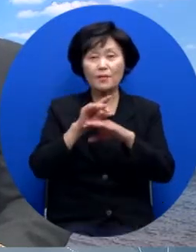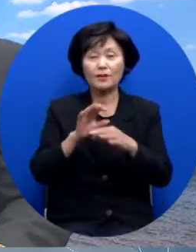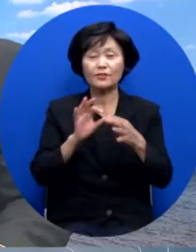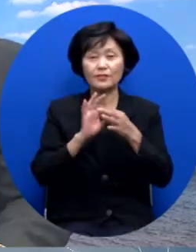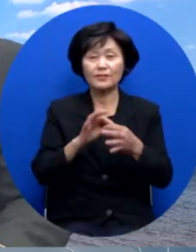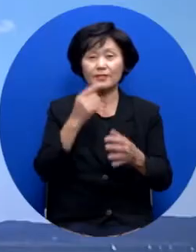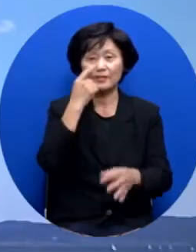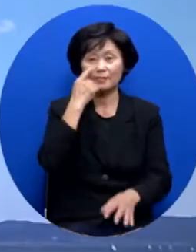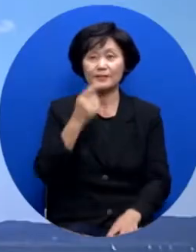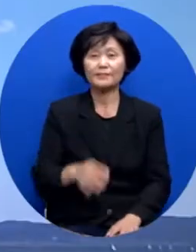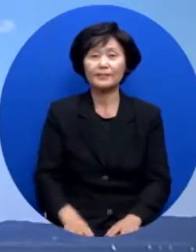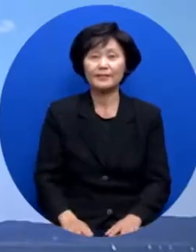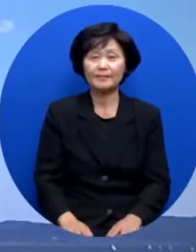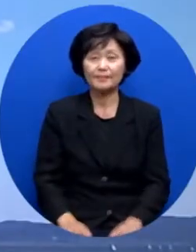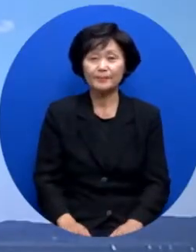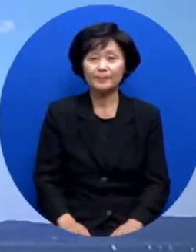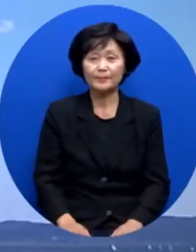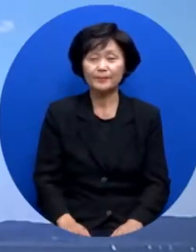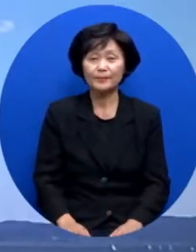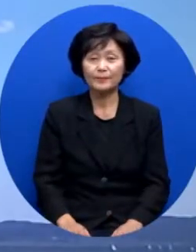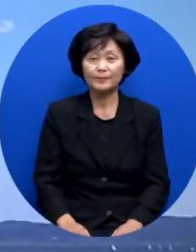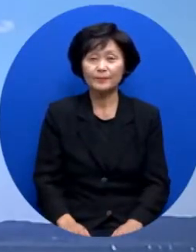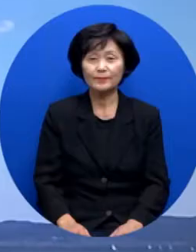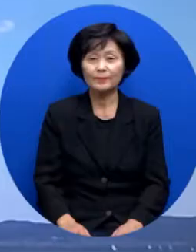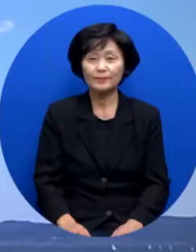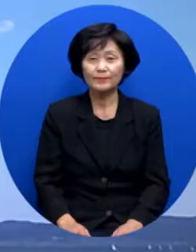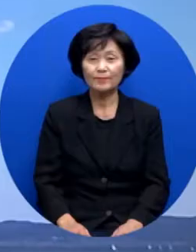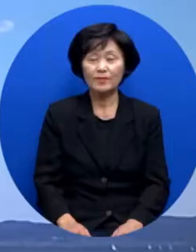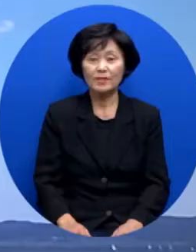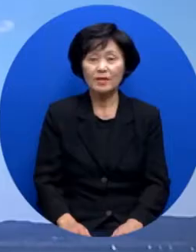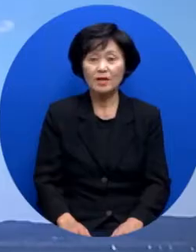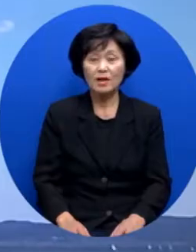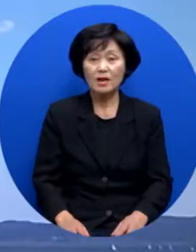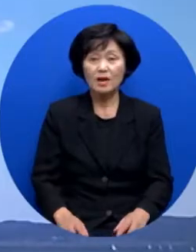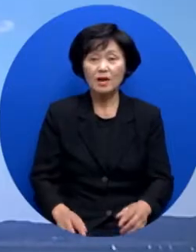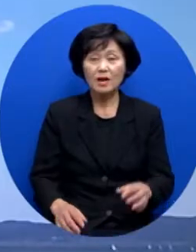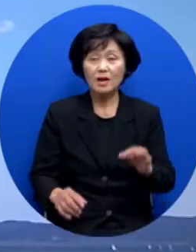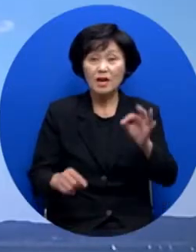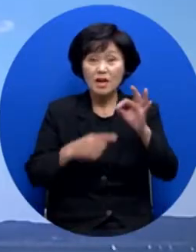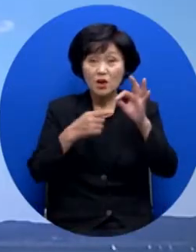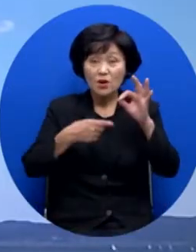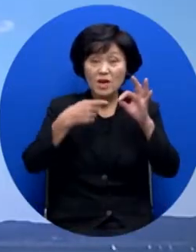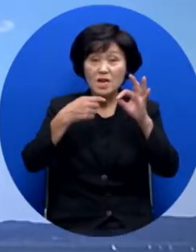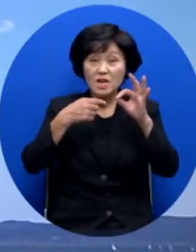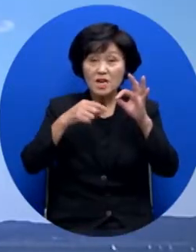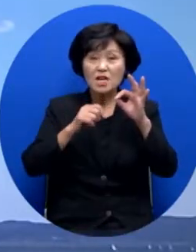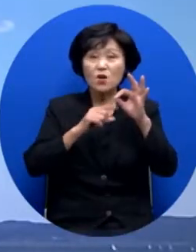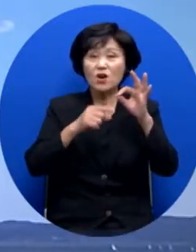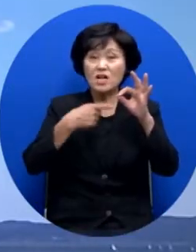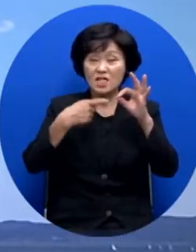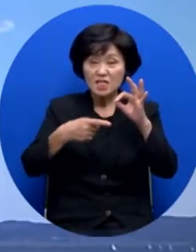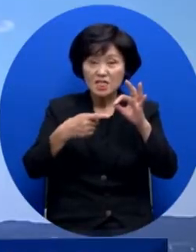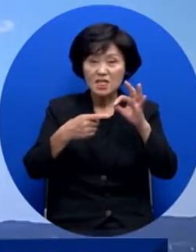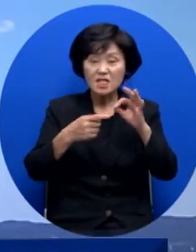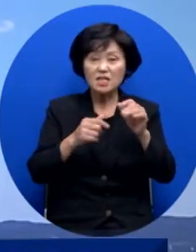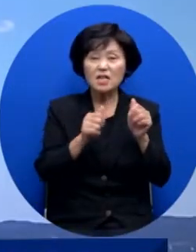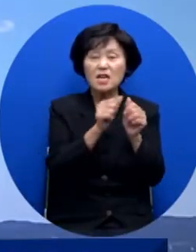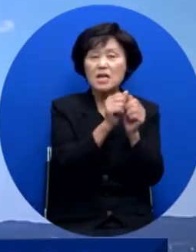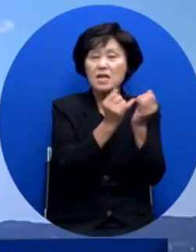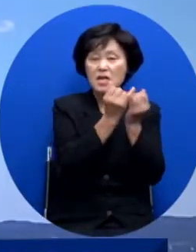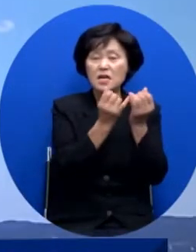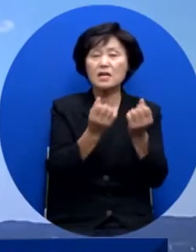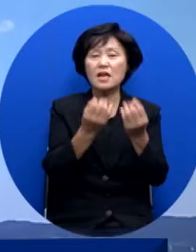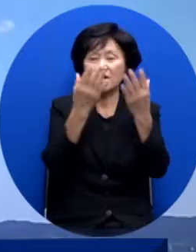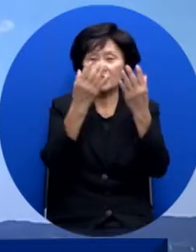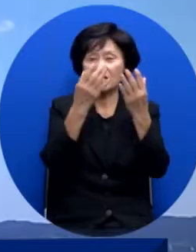연결합니다. 포항 스튜디오입니다. 지난 1일 대구 도심 한복판에서 성소수자들의 축제인 퀴어 행사가